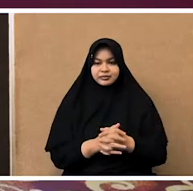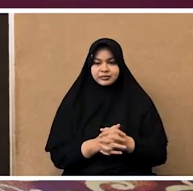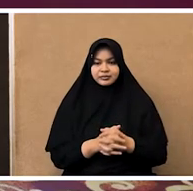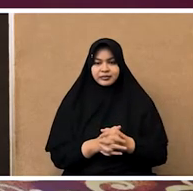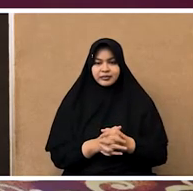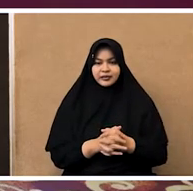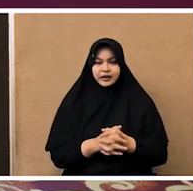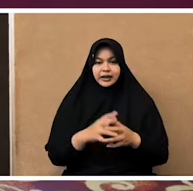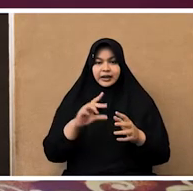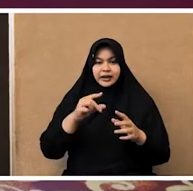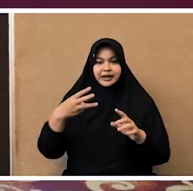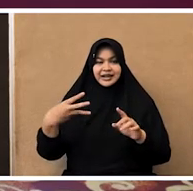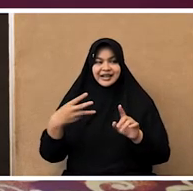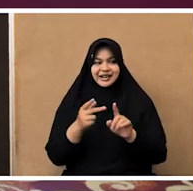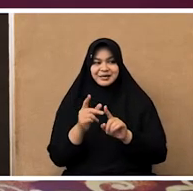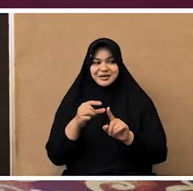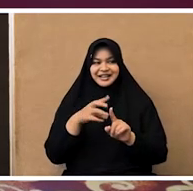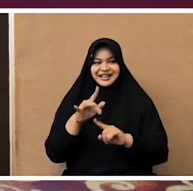rehabilitasi